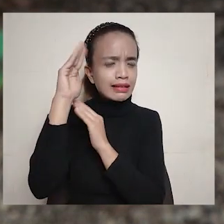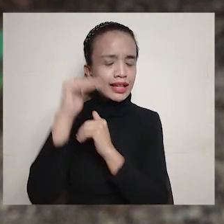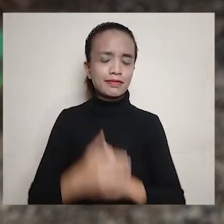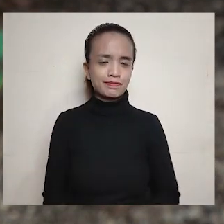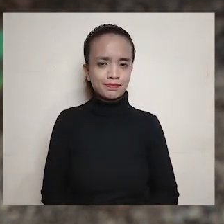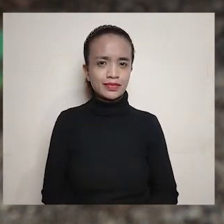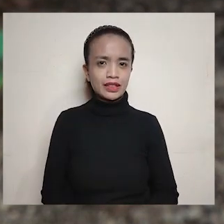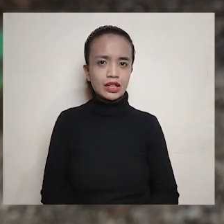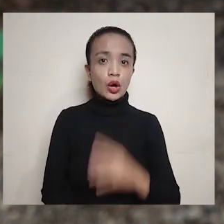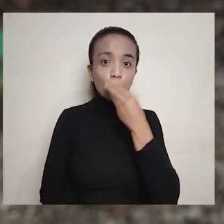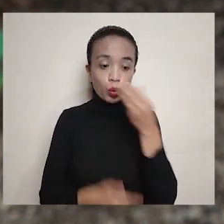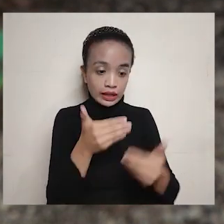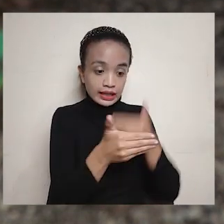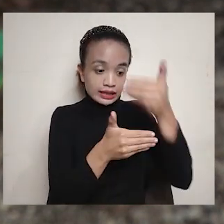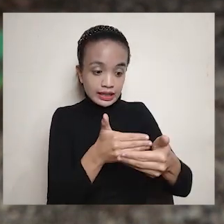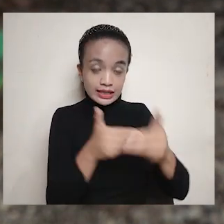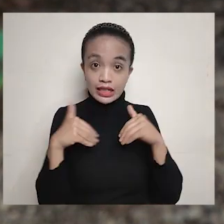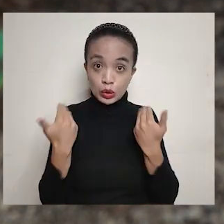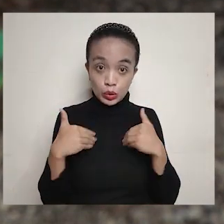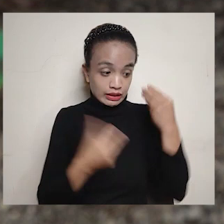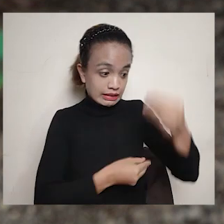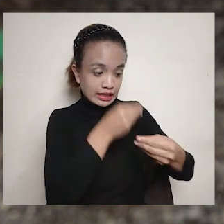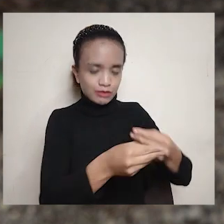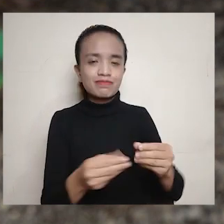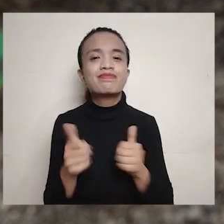mga sumusunod pa na mga kabataan. No?